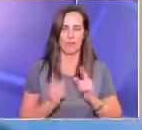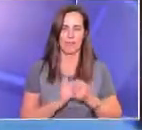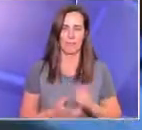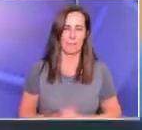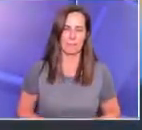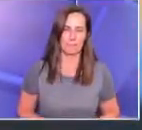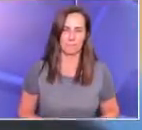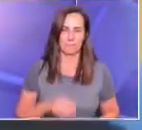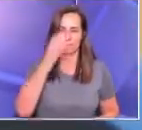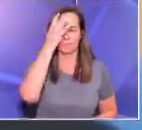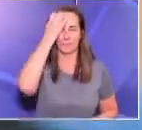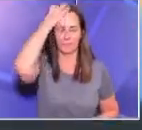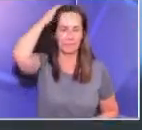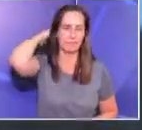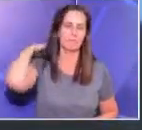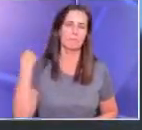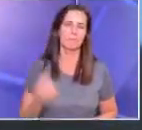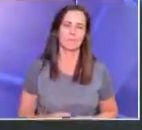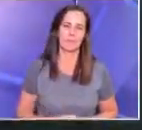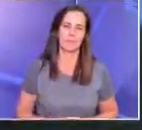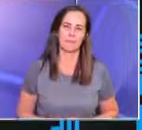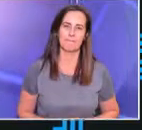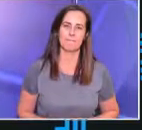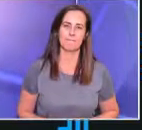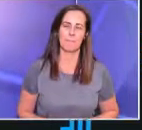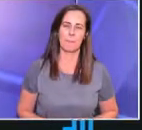והאמנתי בו לדרך של תושבים, נתנו לי את האמון.